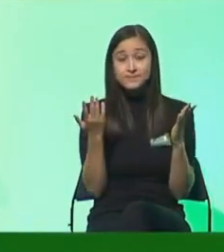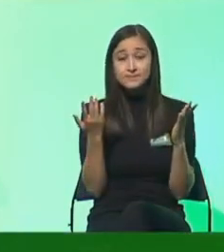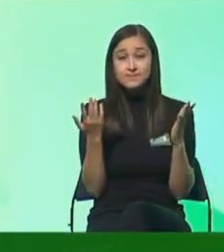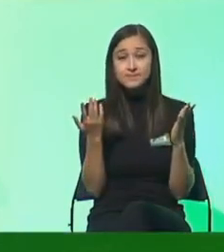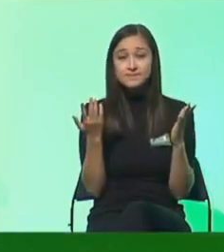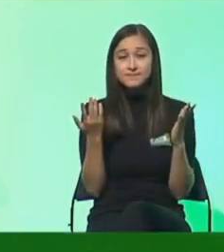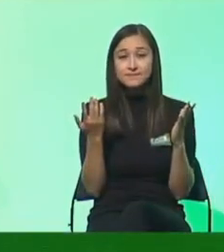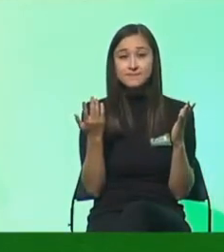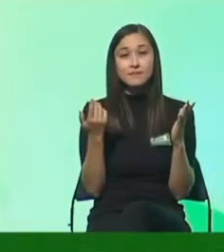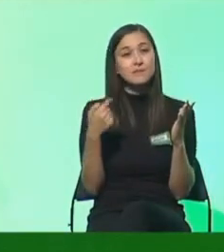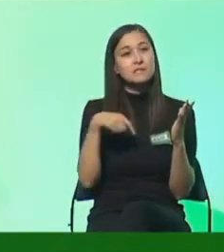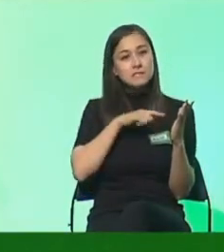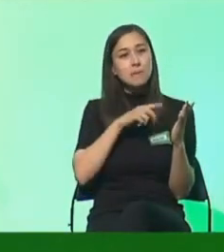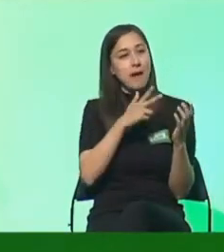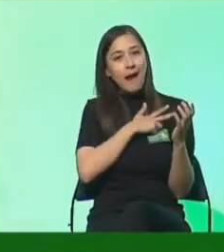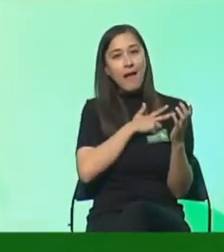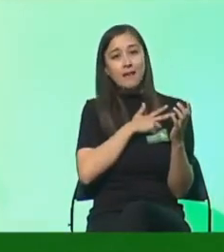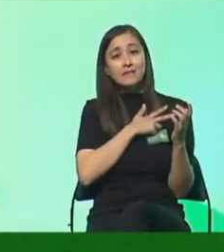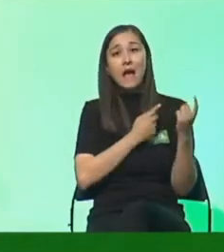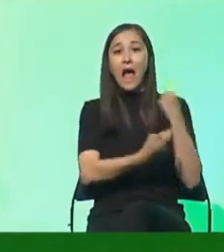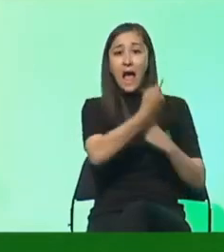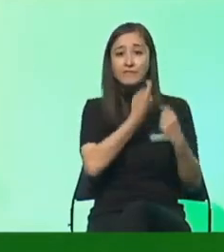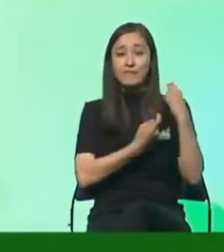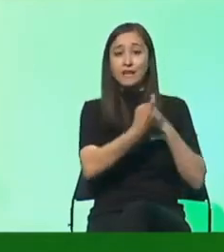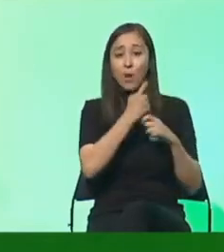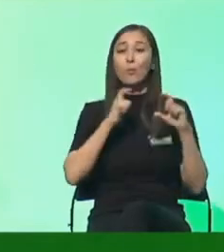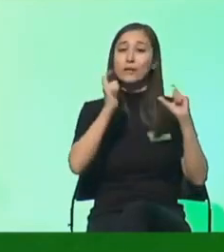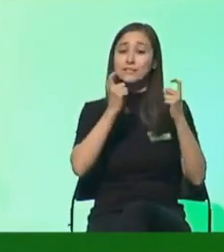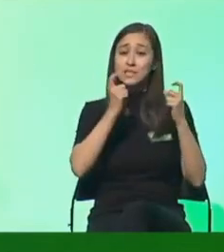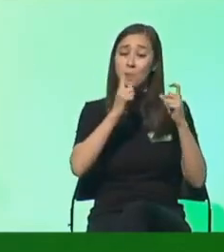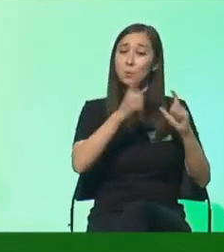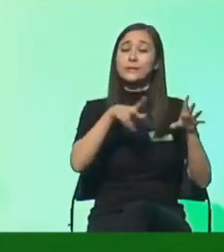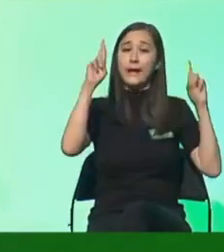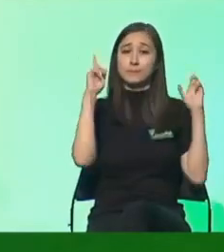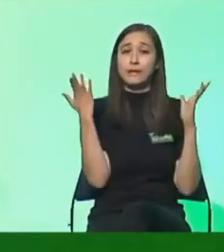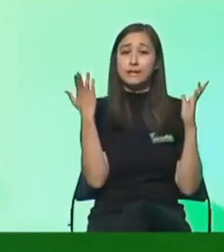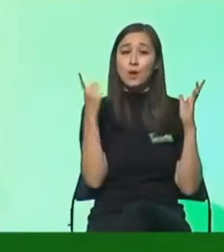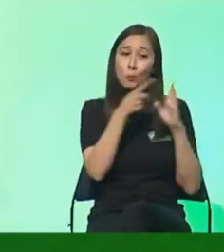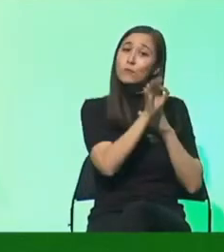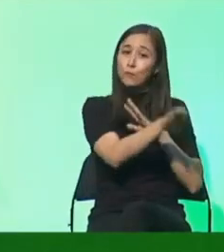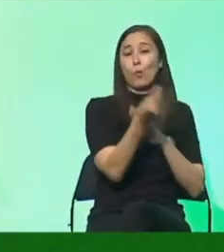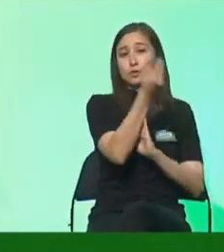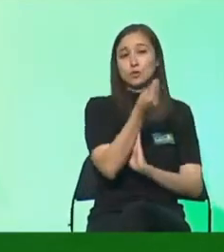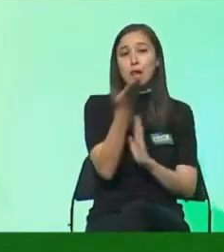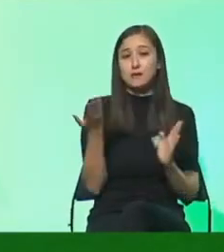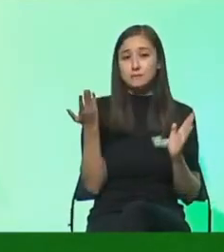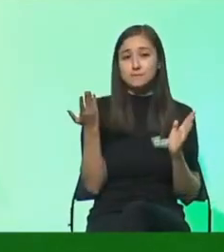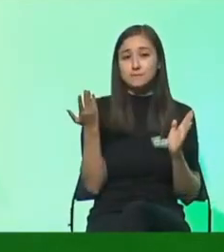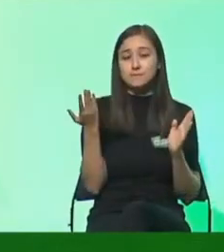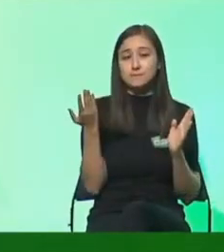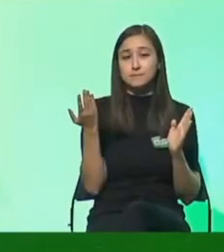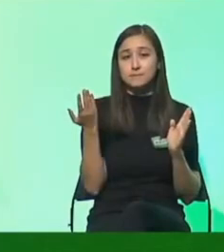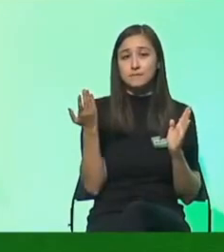Und das heißt, dass wir die Realität einer Einwanderungsgesellschaft zur Kenntnis nehmen und gestalten müssen. Das heißt, dass